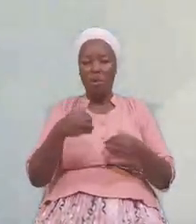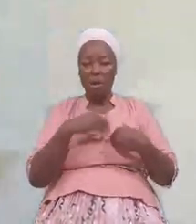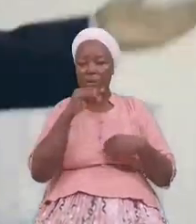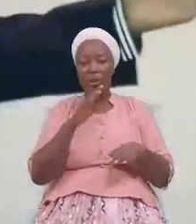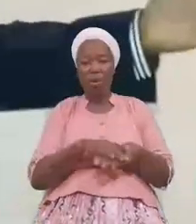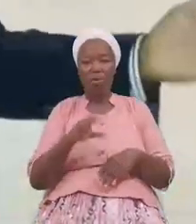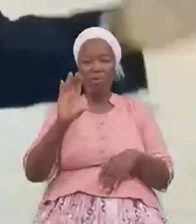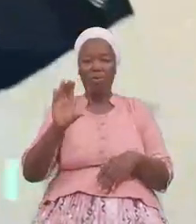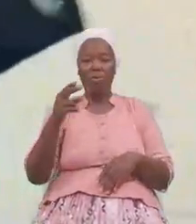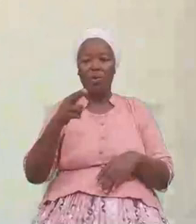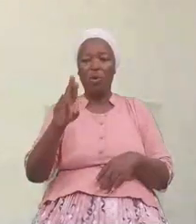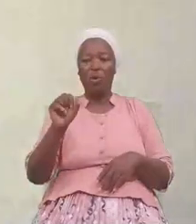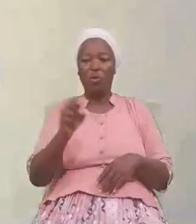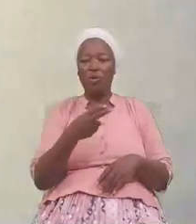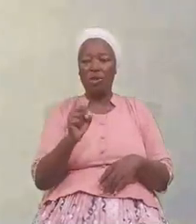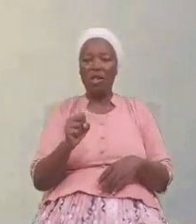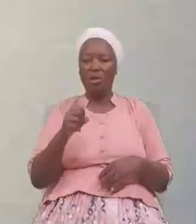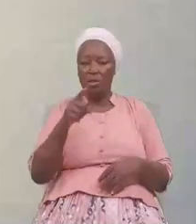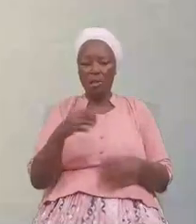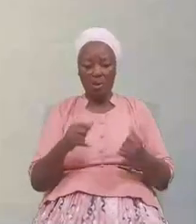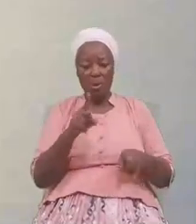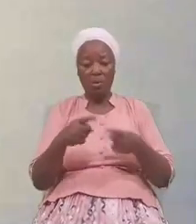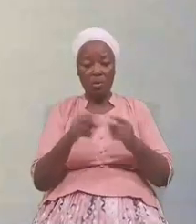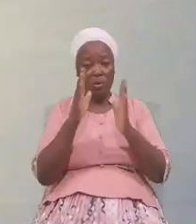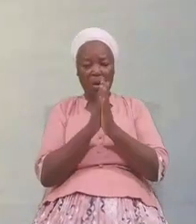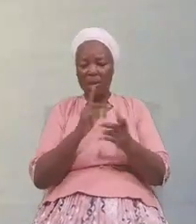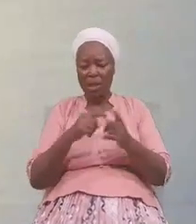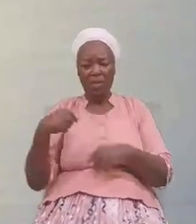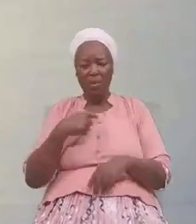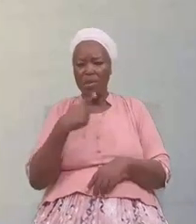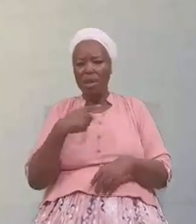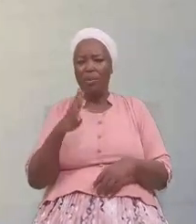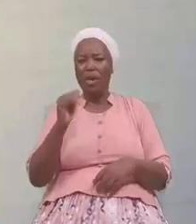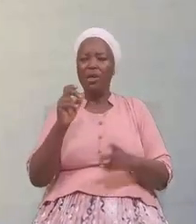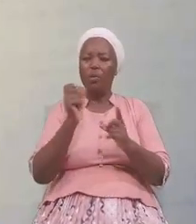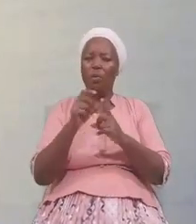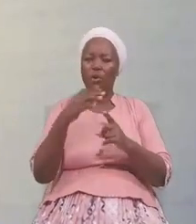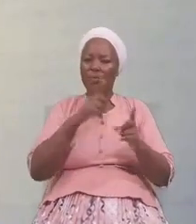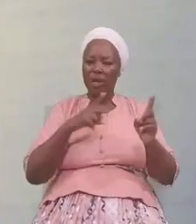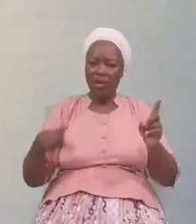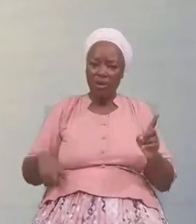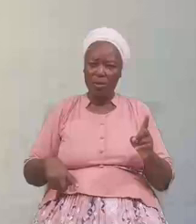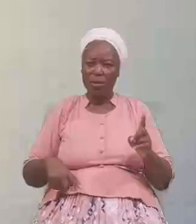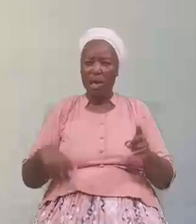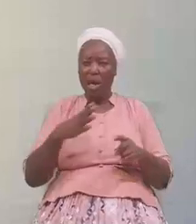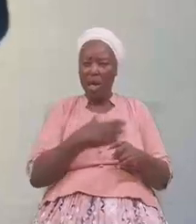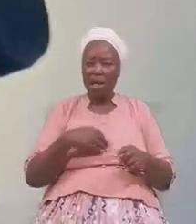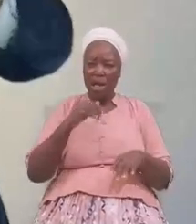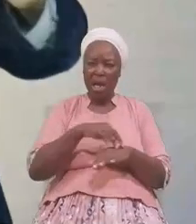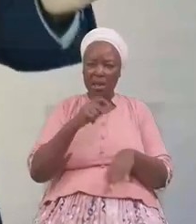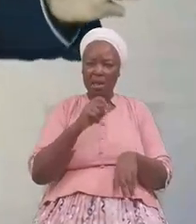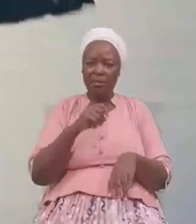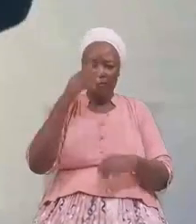nous voulons prier et nous disons par la parole du Seigneur au dernier